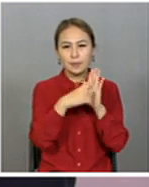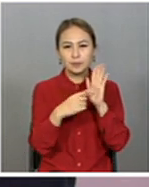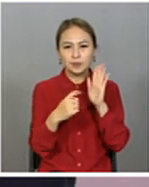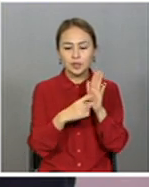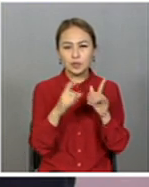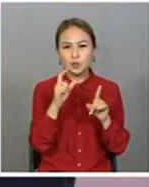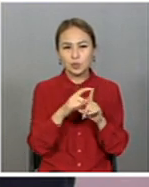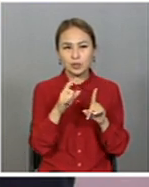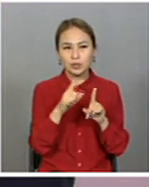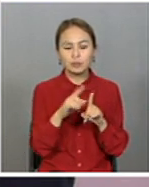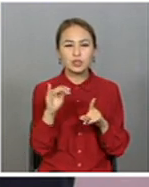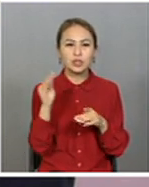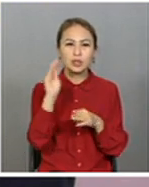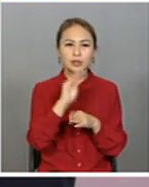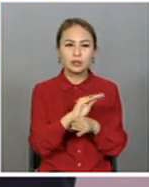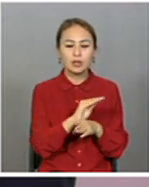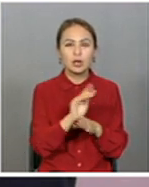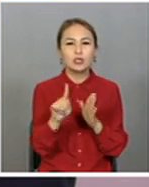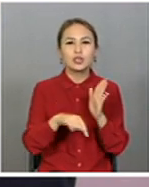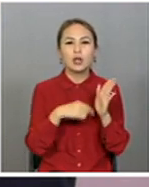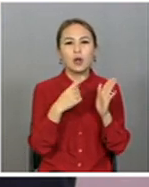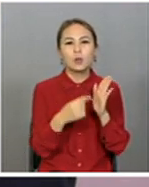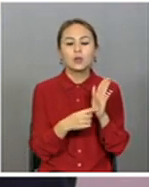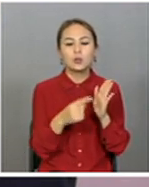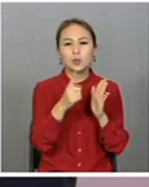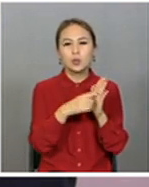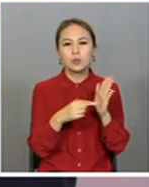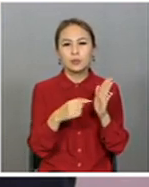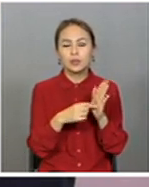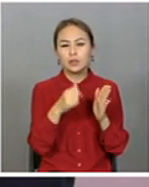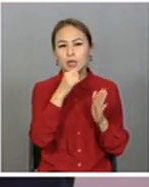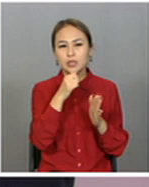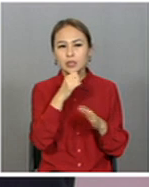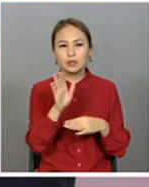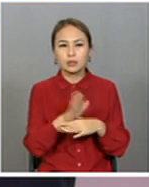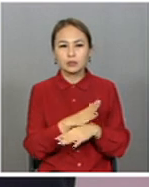сөйлемдерді және сұраулы сөйлемдерді ажыратыңдар.